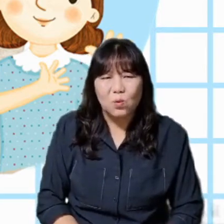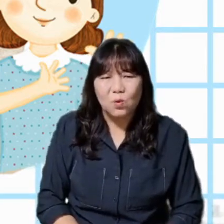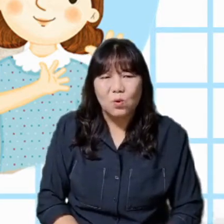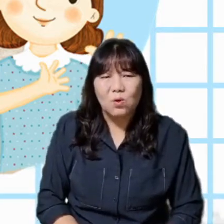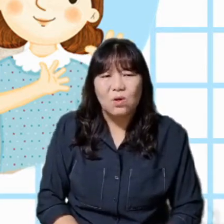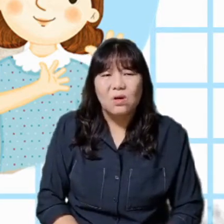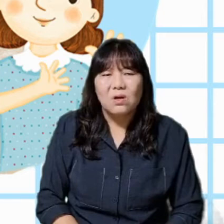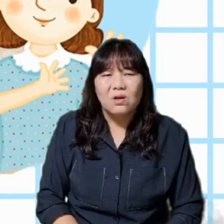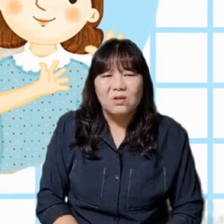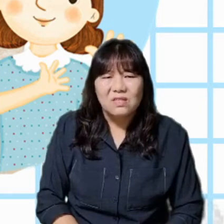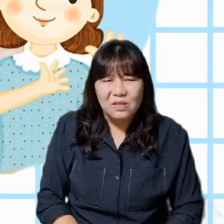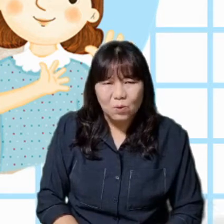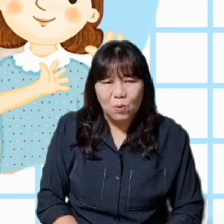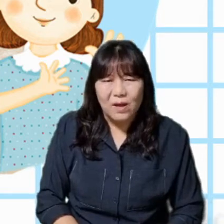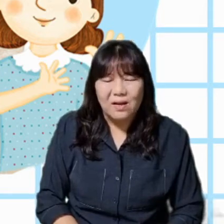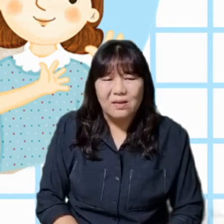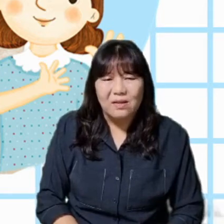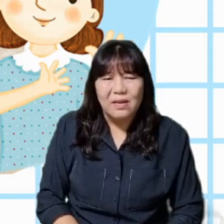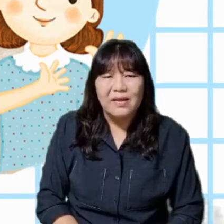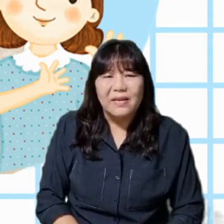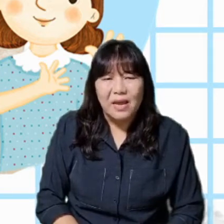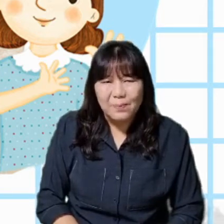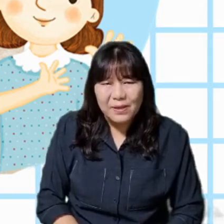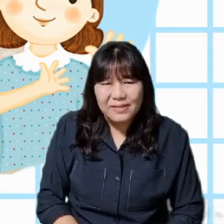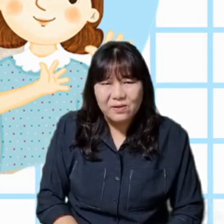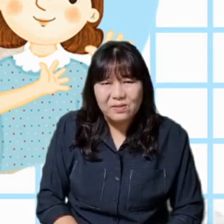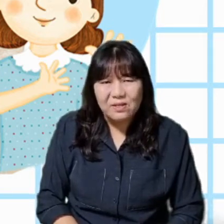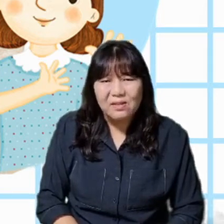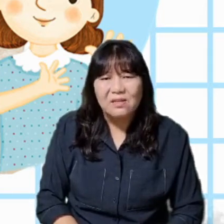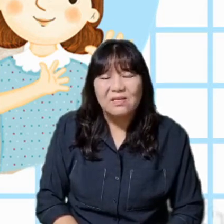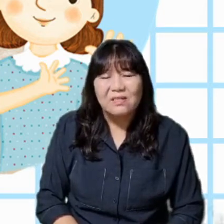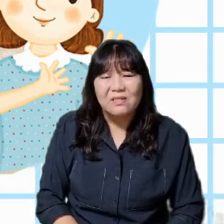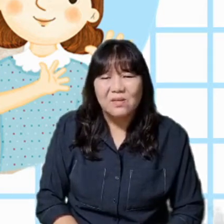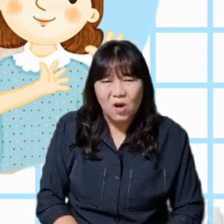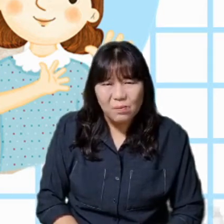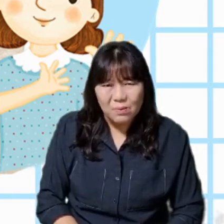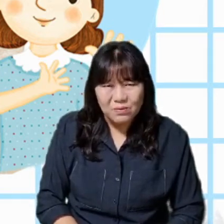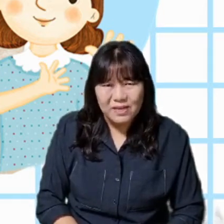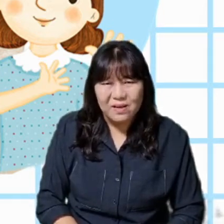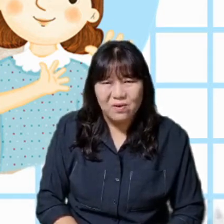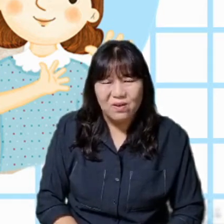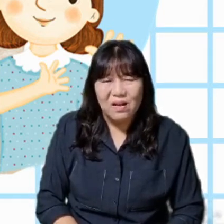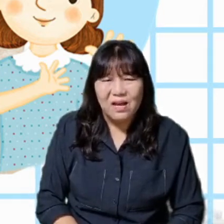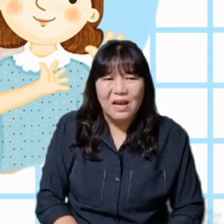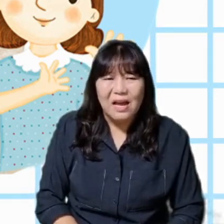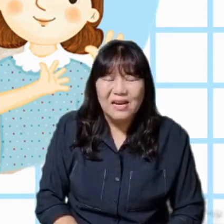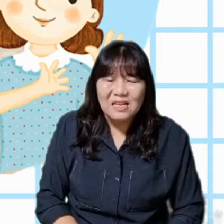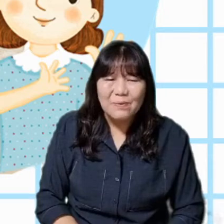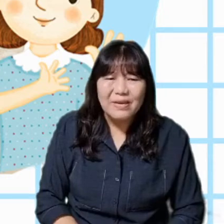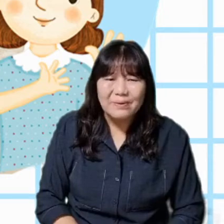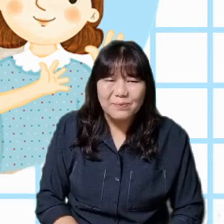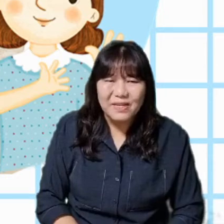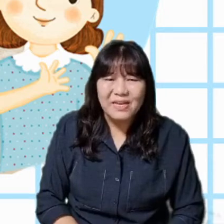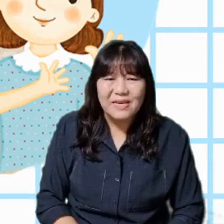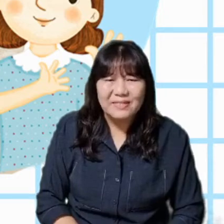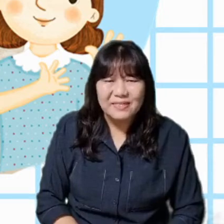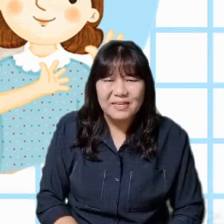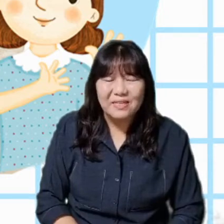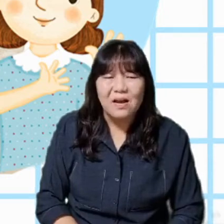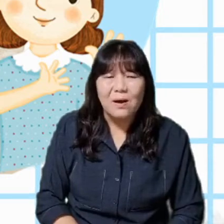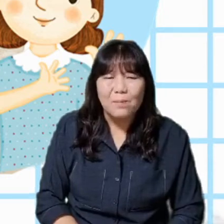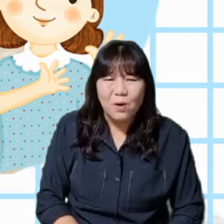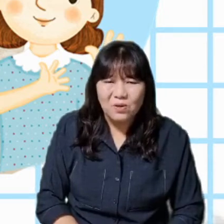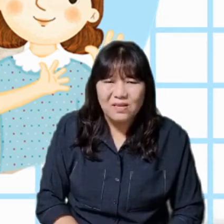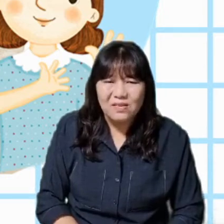가정에서도 기도와 에베네서를 경험해 보세요. 하나님의 임재의